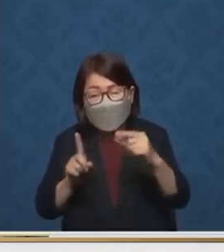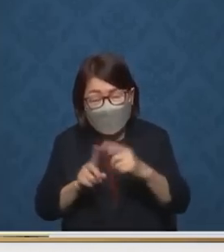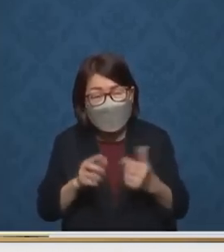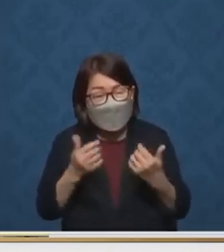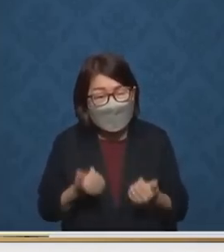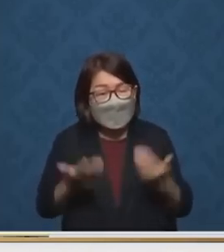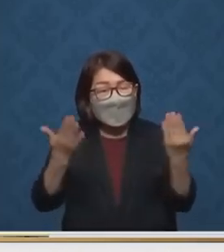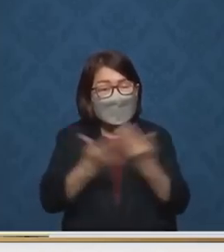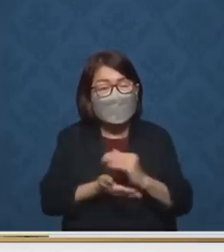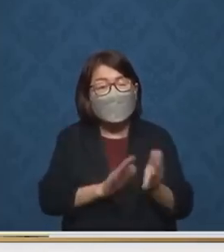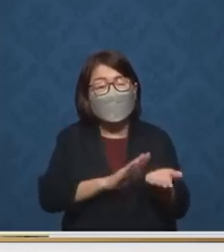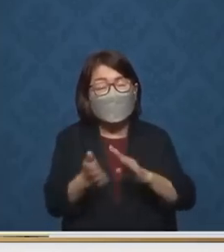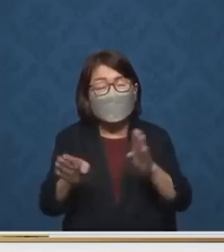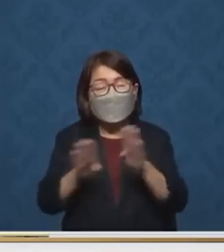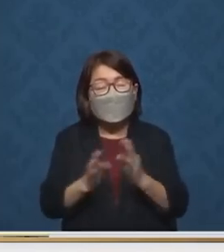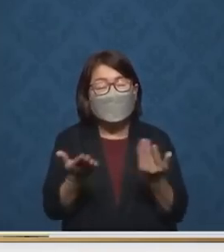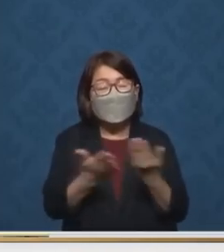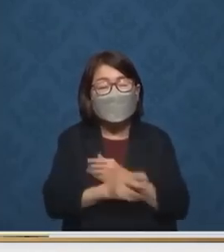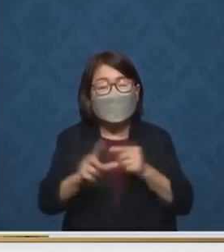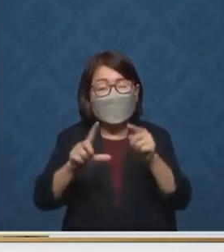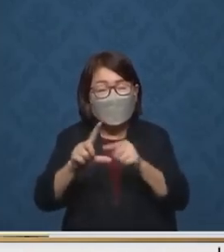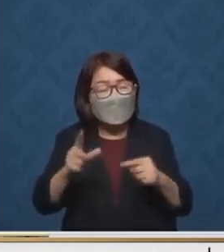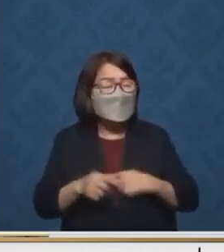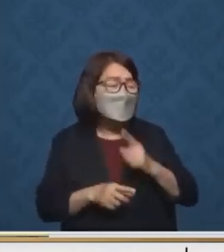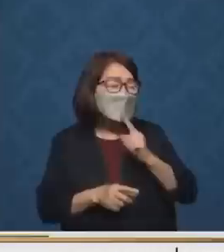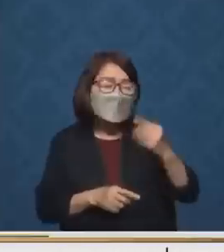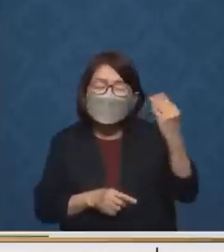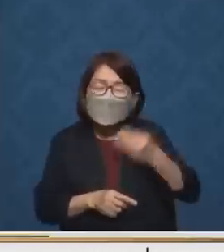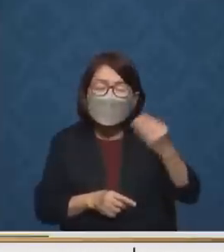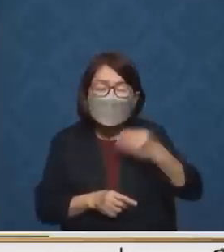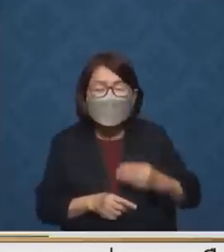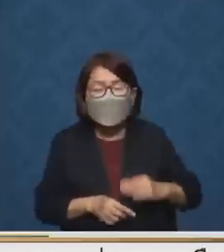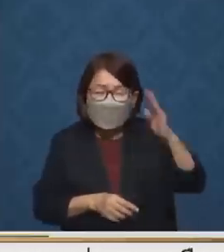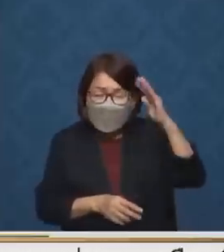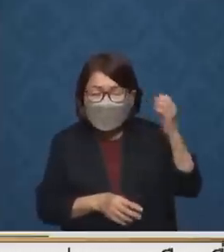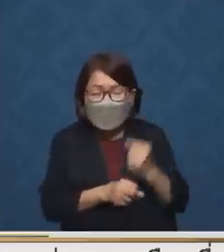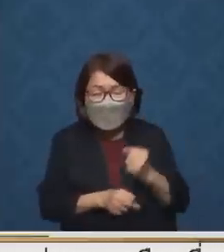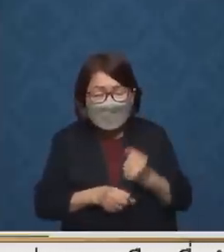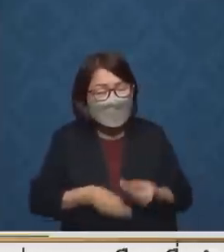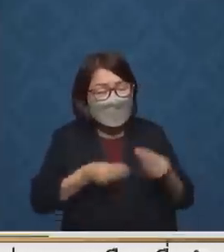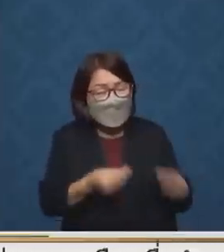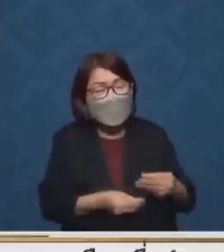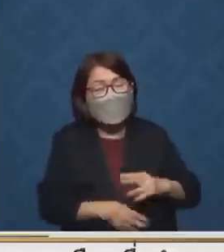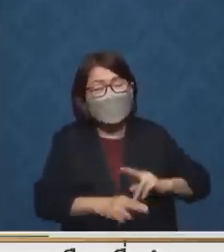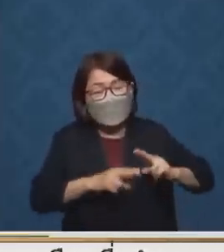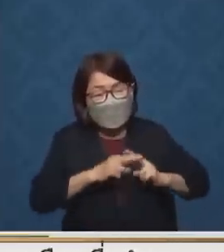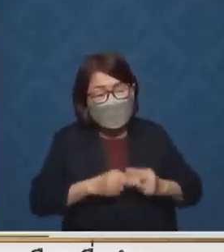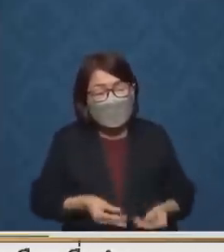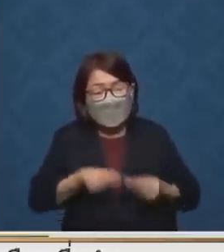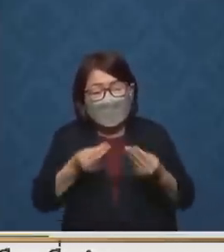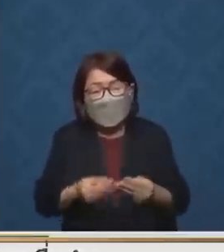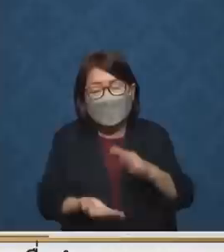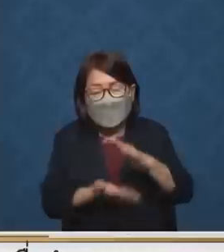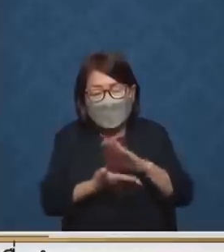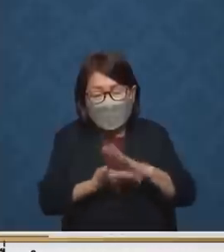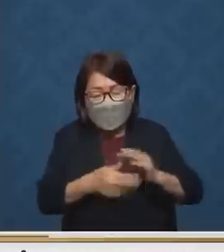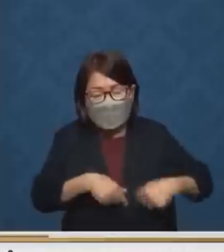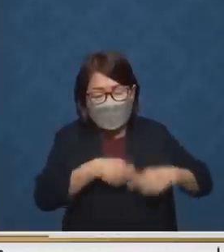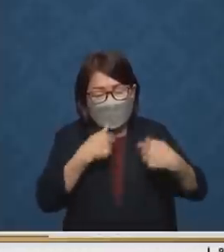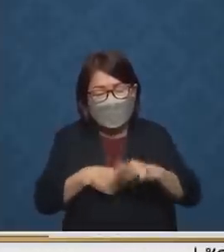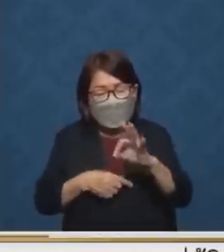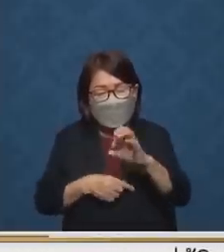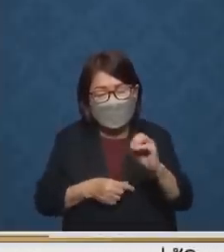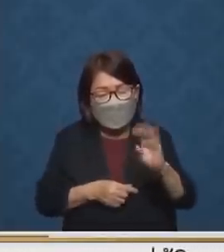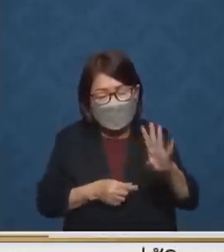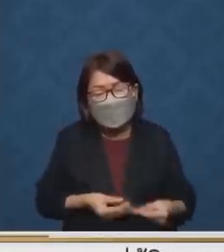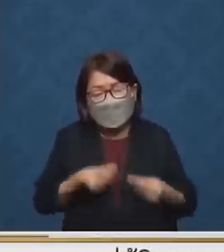หน่วยทะหารต่อมาส่งต่อให้เอกชนเอกชนส่งต่อให้เคือขายโงเรีนจิตอาศา 904ต่อมาพอโนจับได้ในสภ